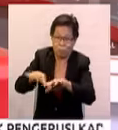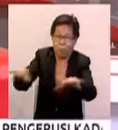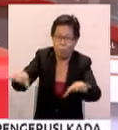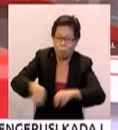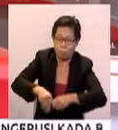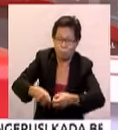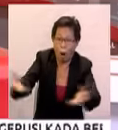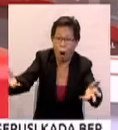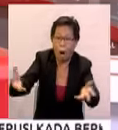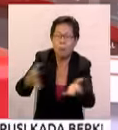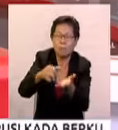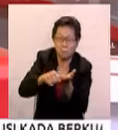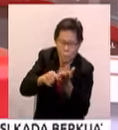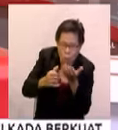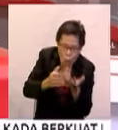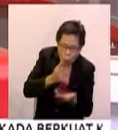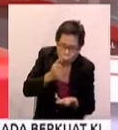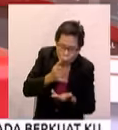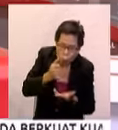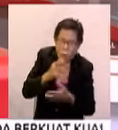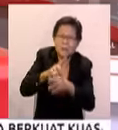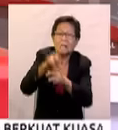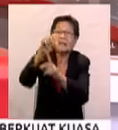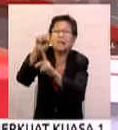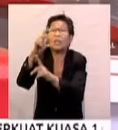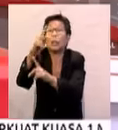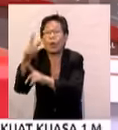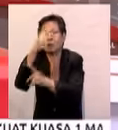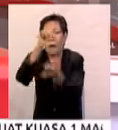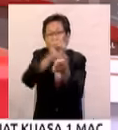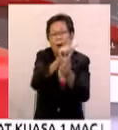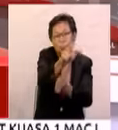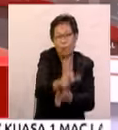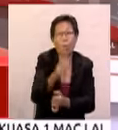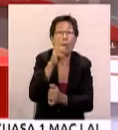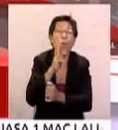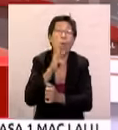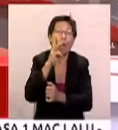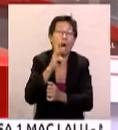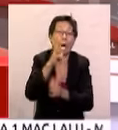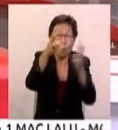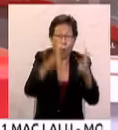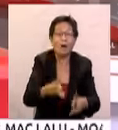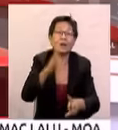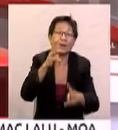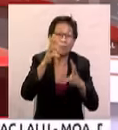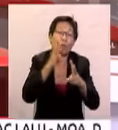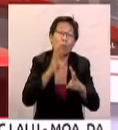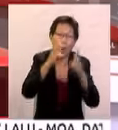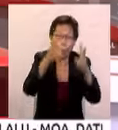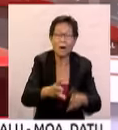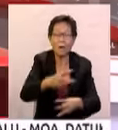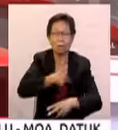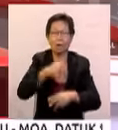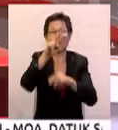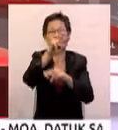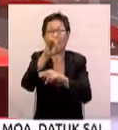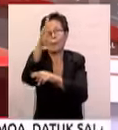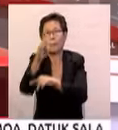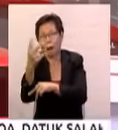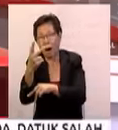kawasan Kepong, Sentul, Kuala Lumpur. Tangkapan pertama terhadap seorang wanita warga Indonesia pada 12.30 tengah hari 28 Mac